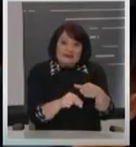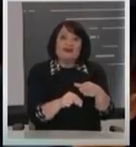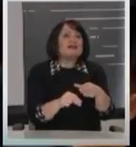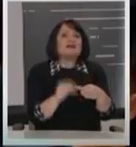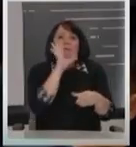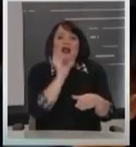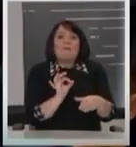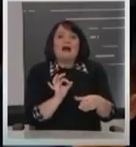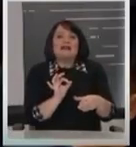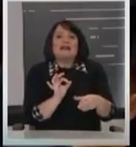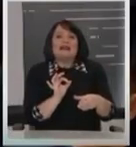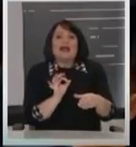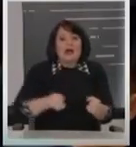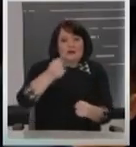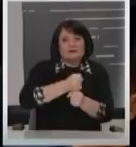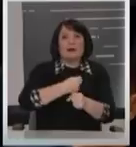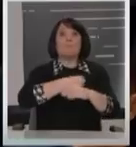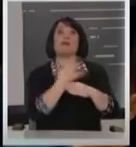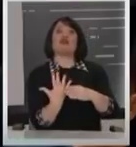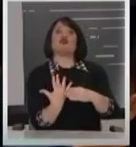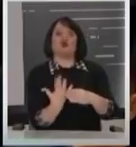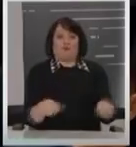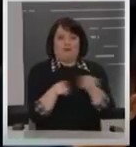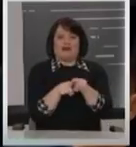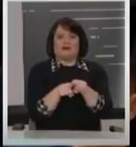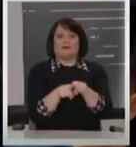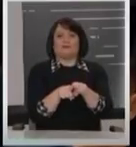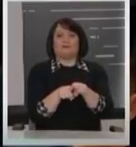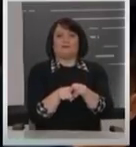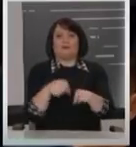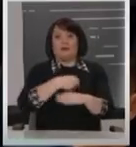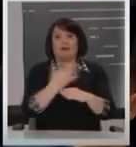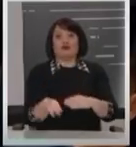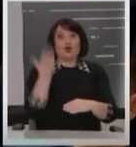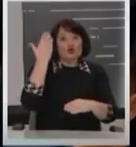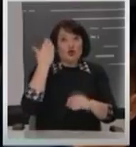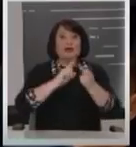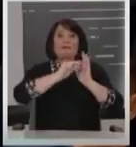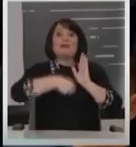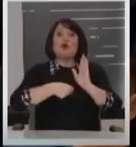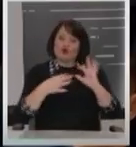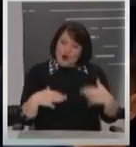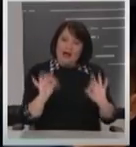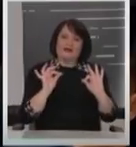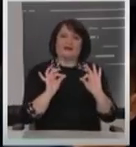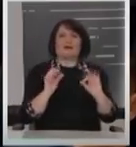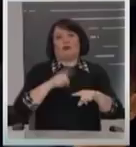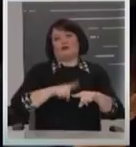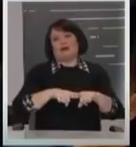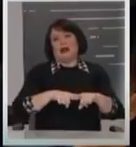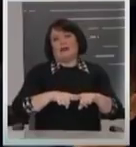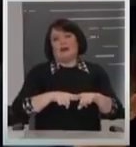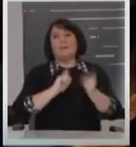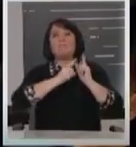ουσίαν για να έρθει στην κυβέρνηση το ΠΑΣΟΚ. Το ΠΑΣΟΚ που άνοιξε τον δρόμο των μνημονίων στην Ελλάδα.